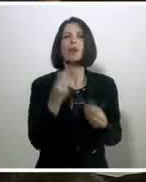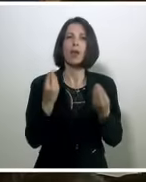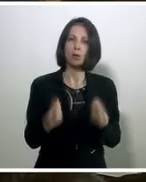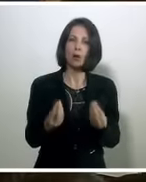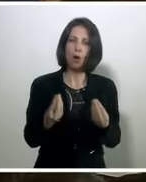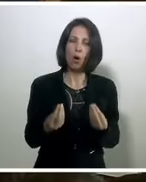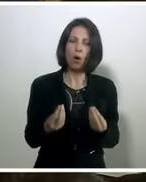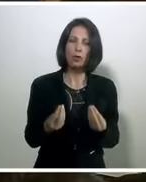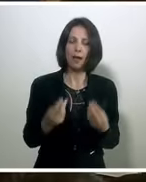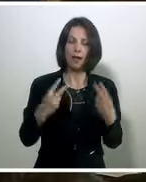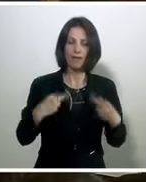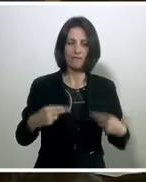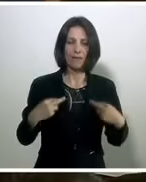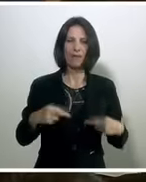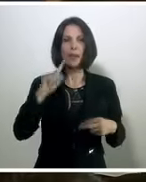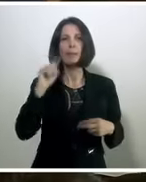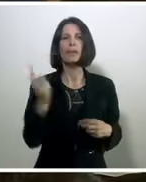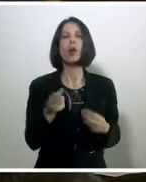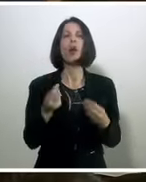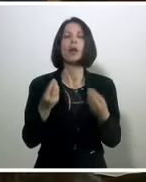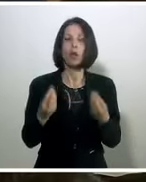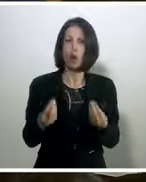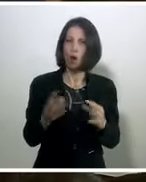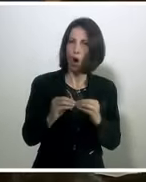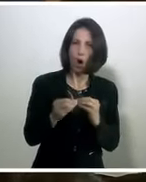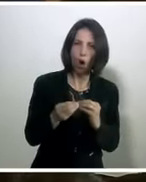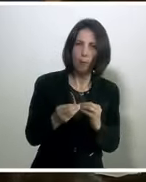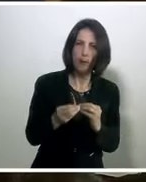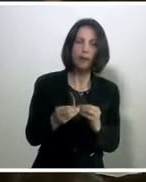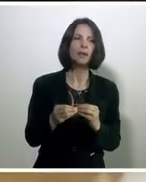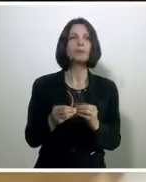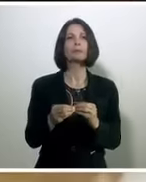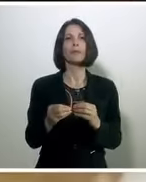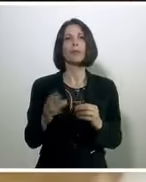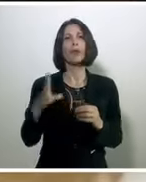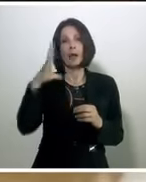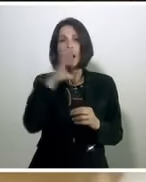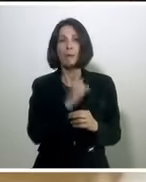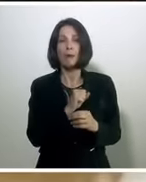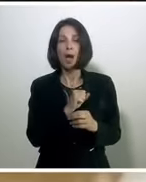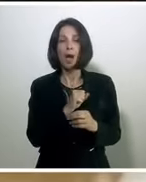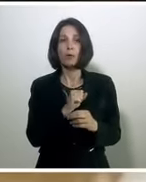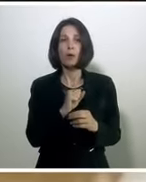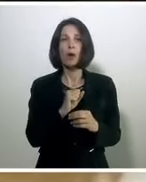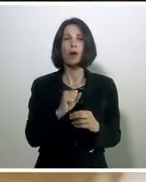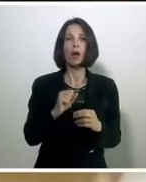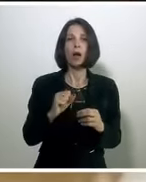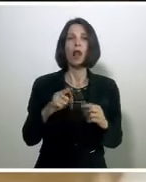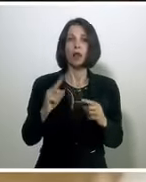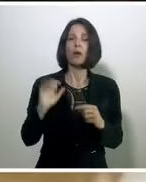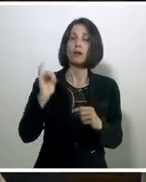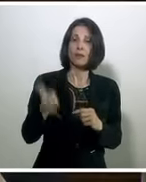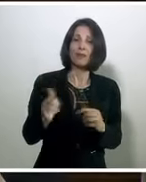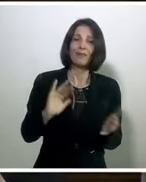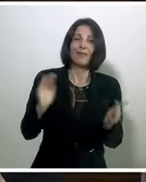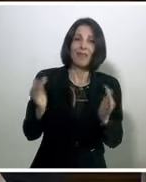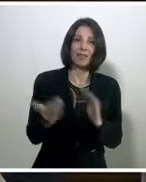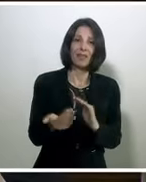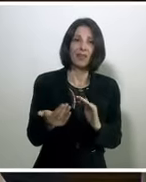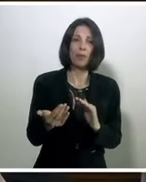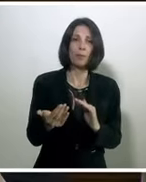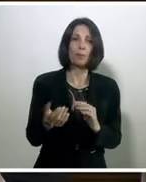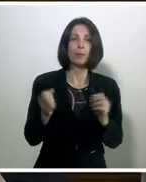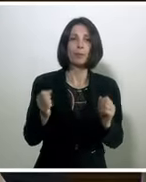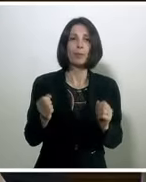migliorare la nostra vita più saranno degli straordinari alleati nel portare la ricerca la formazione e l'istruzione al